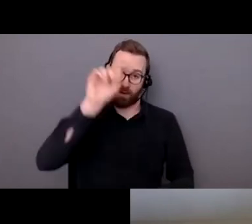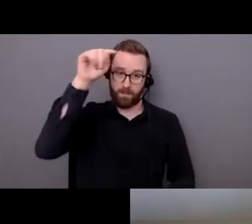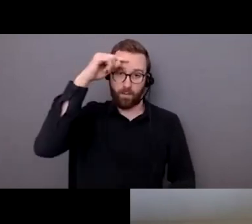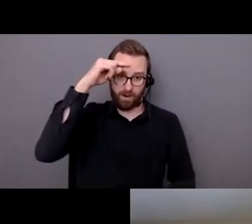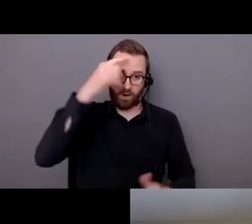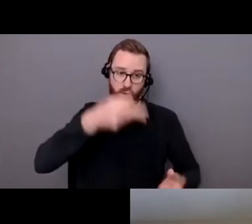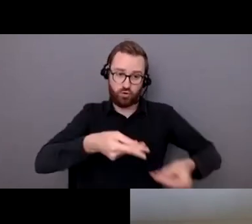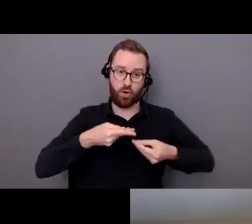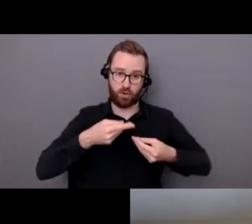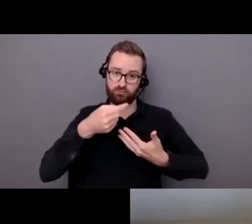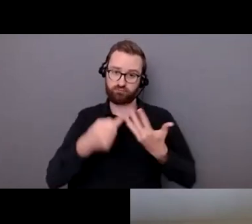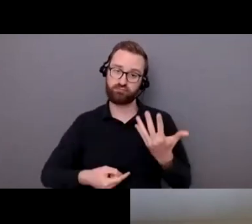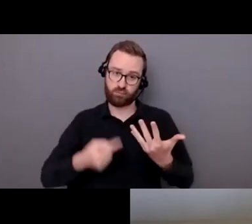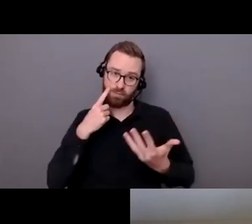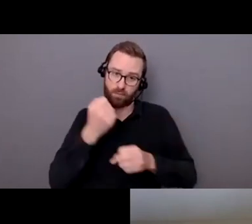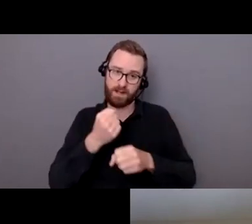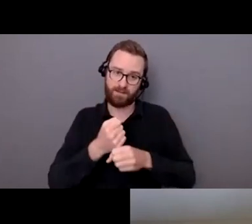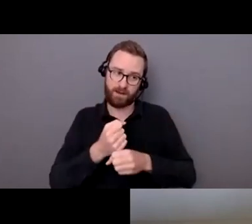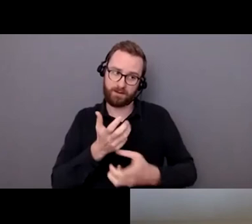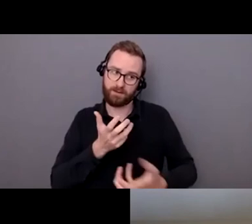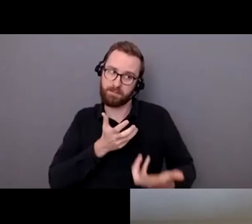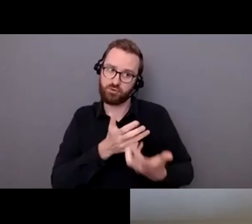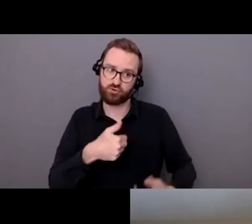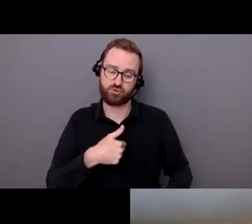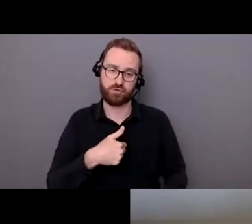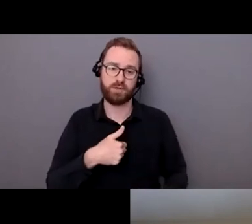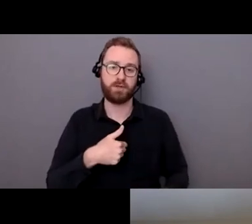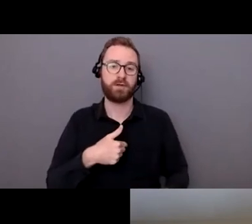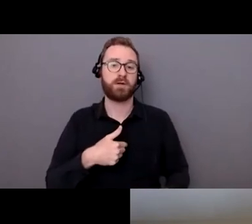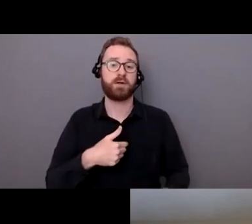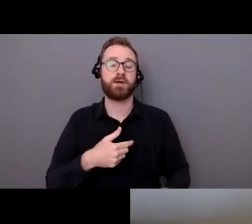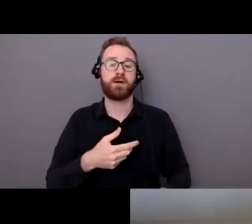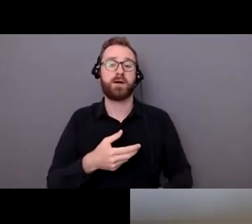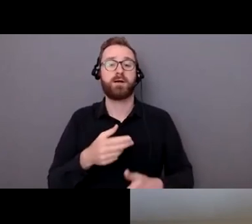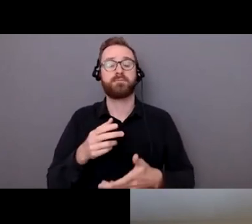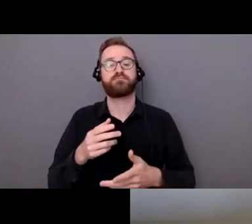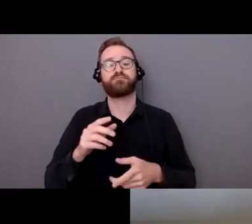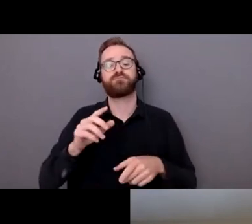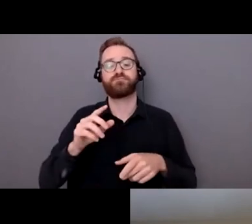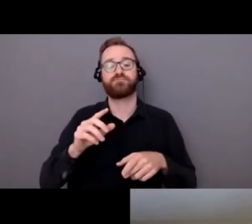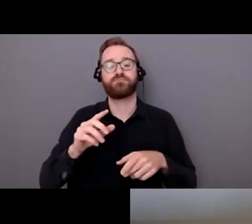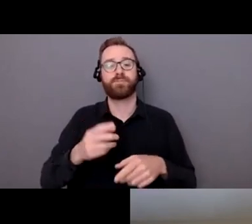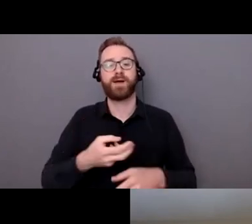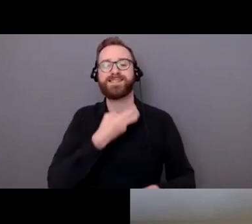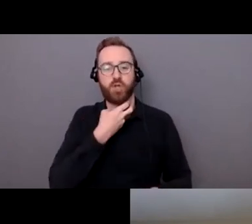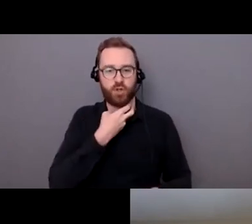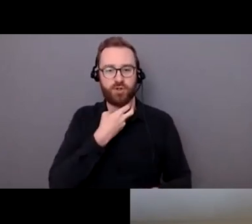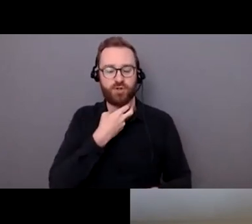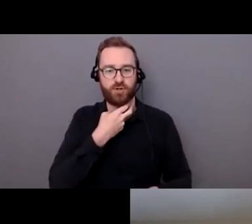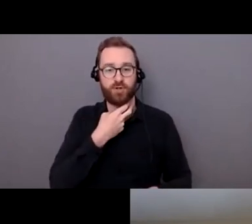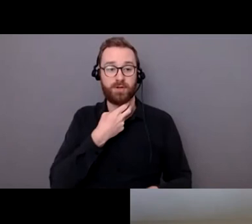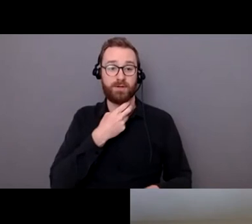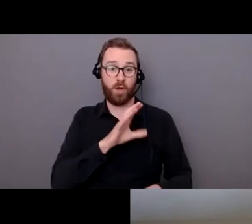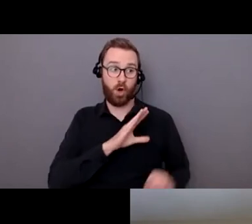équipements nécessaires à ta pratique de travail. Donc, Antidote, s'il était sur mon poste de travail, ben, normalement, je devrais avoir Antidote ou